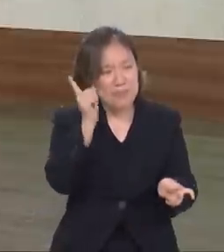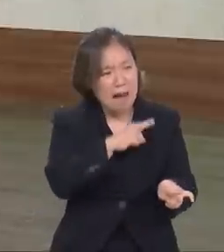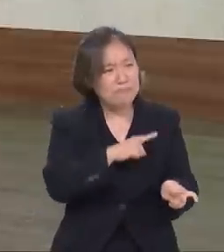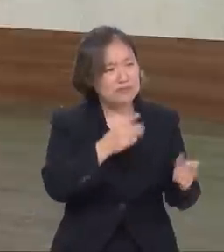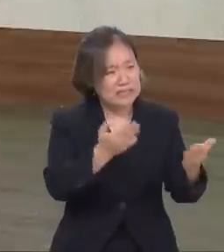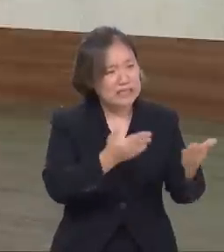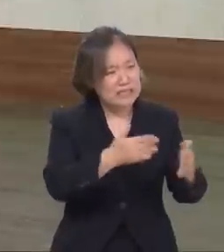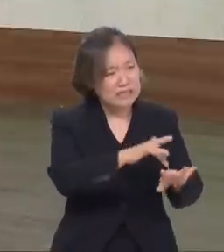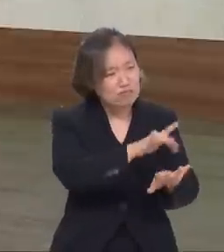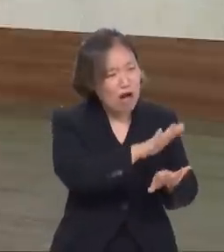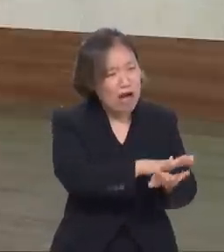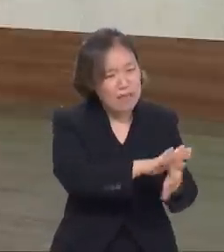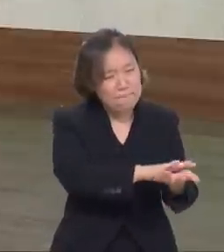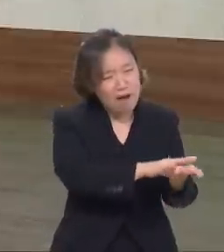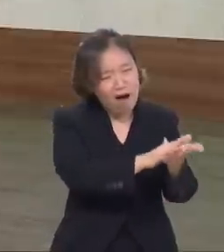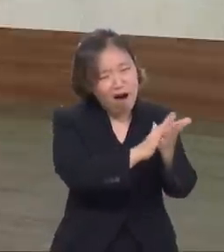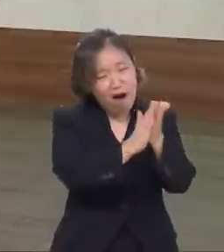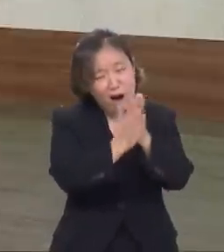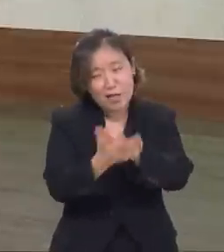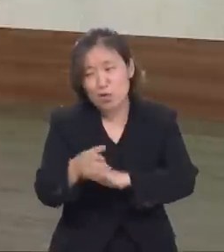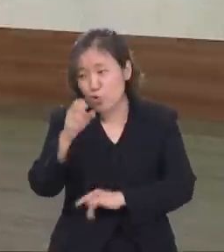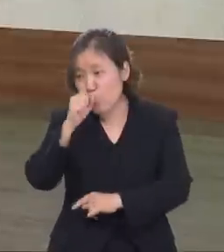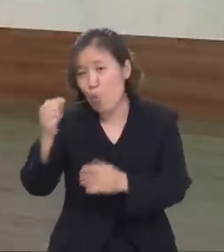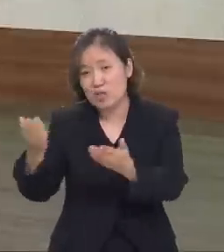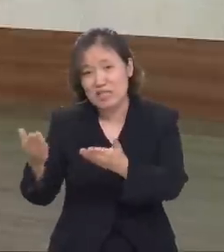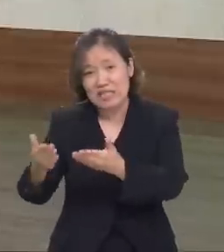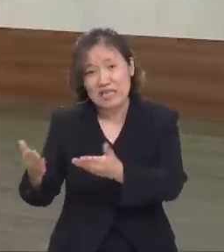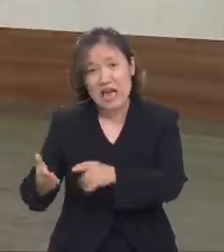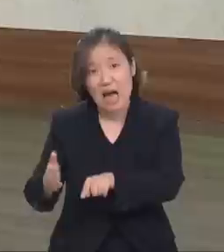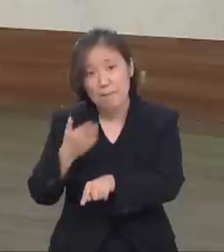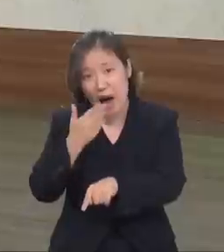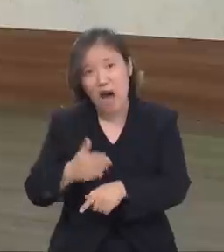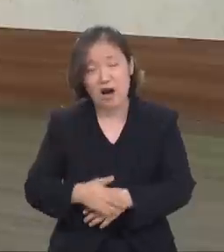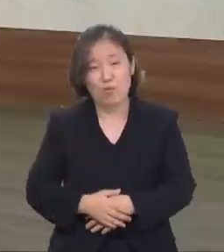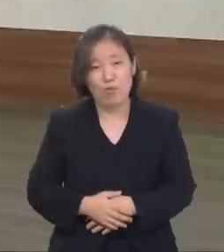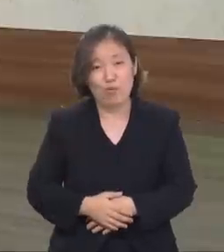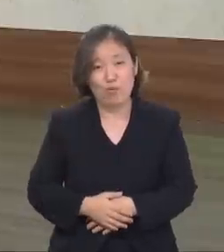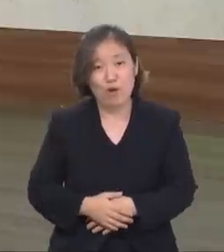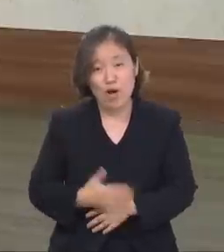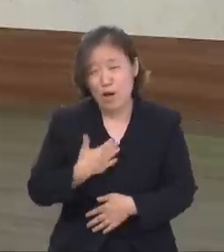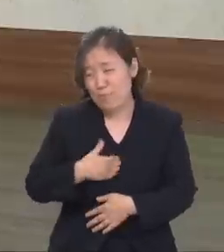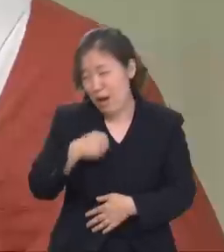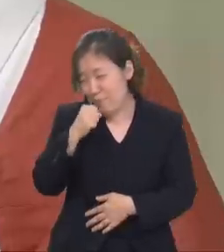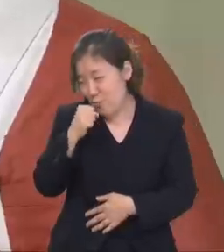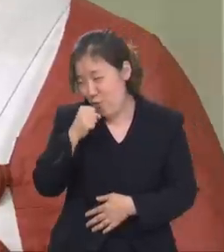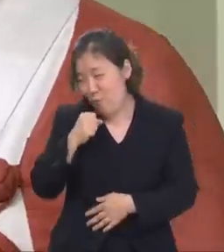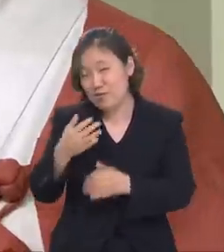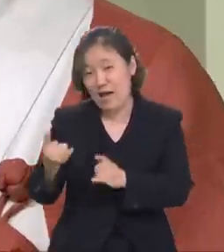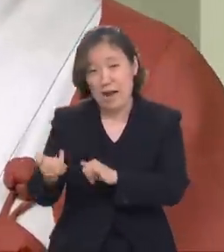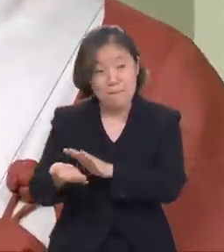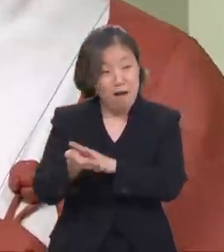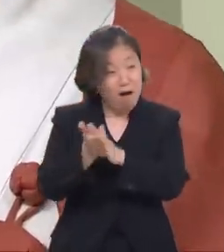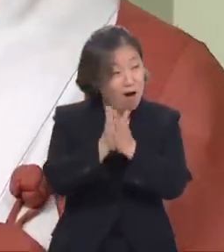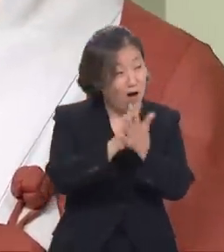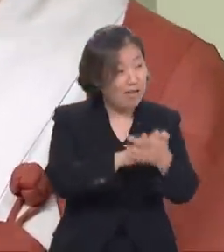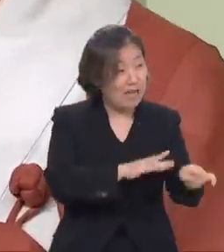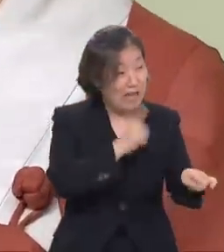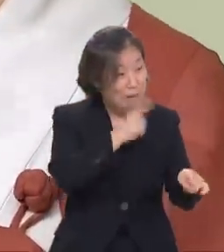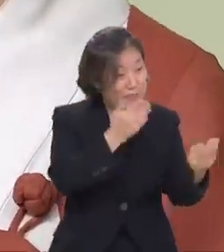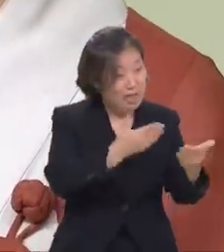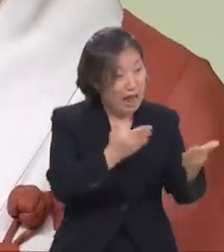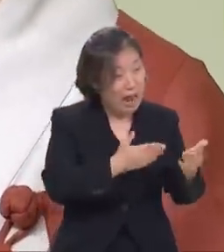있고 착했던 사람이 완전히 혼탁하게 타락해 버리는 경우도 있고 결국은